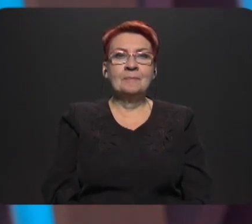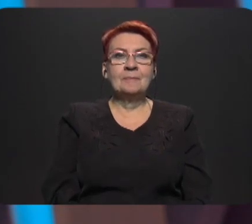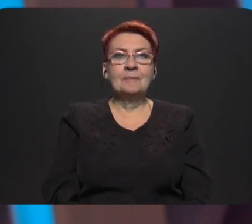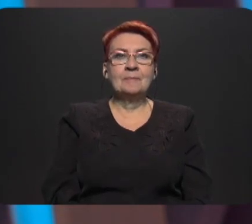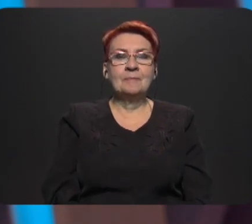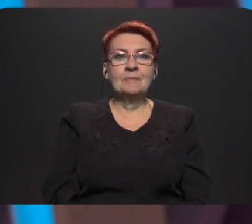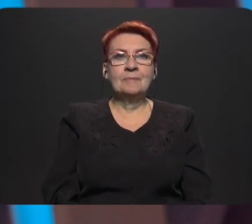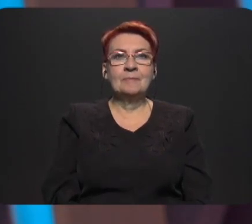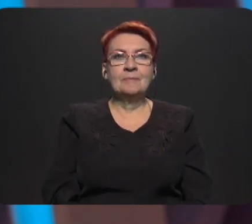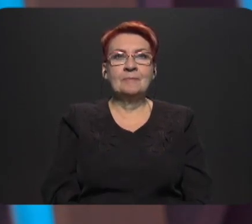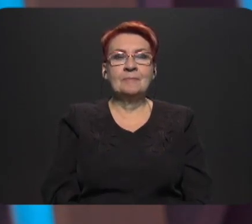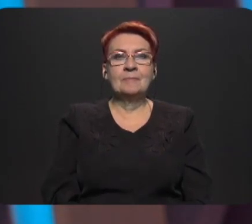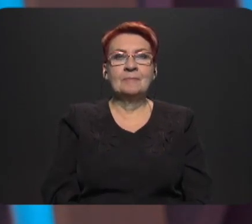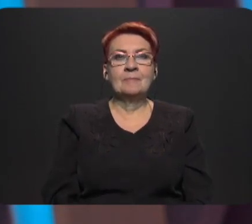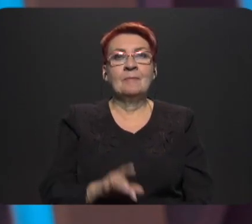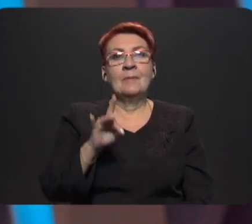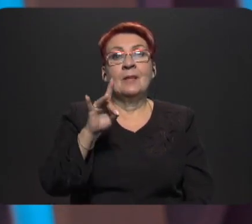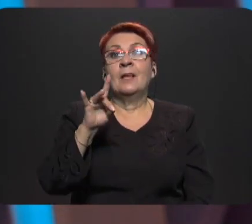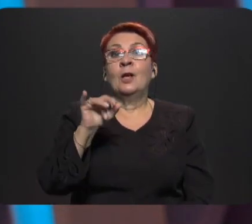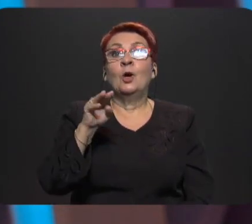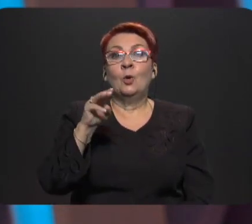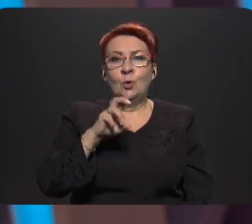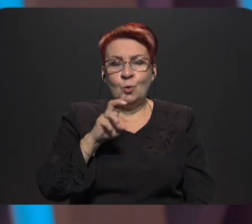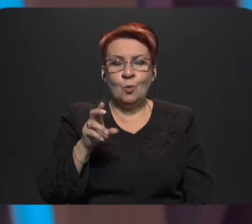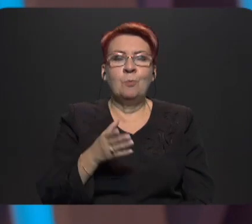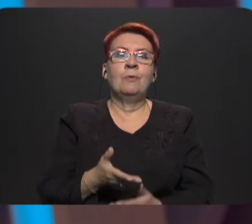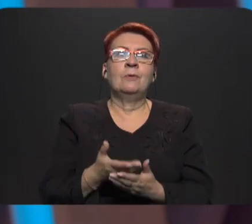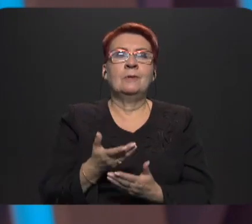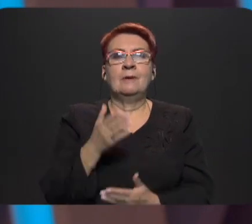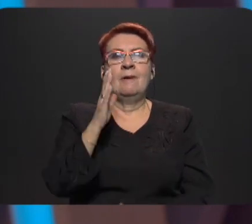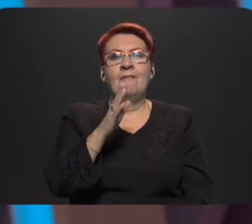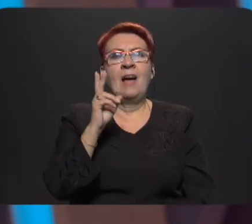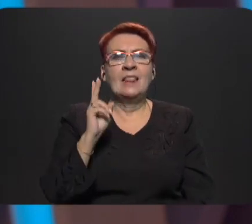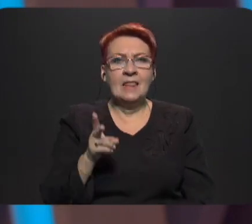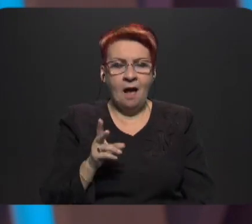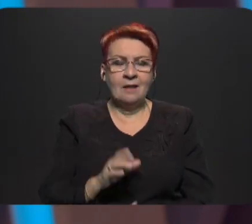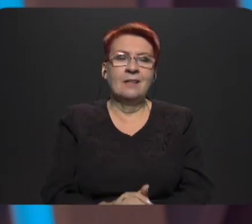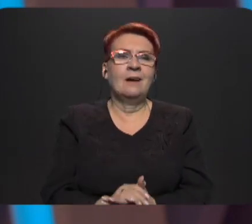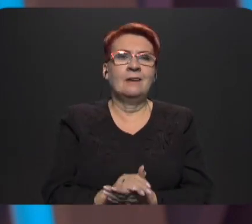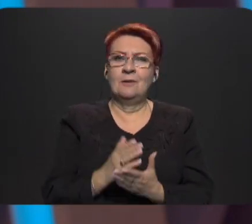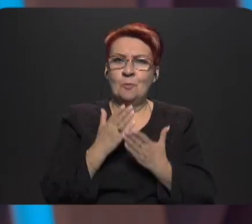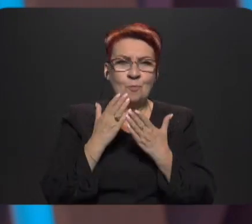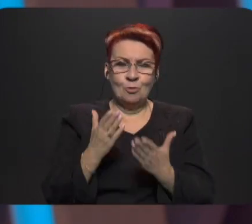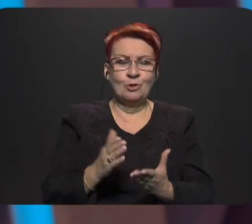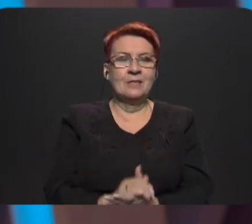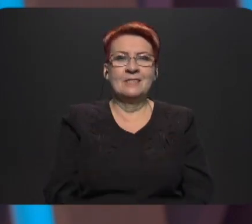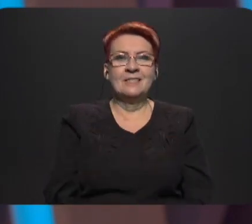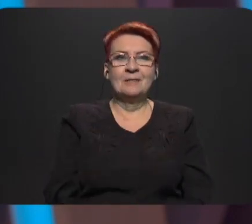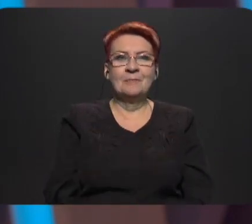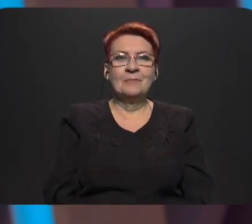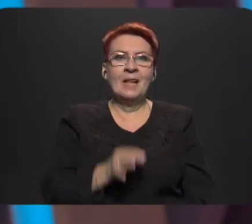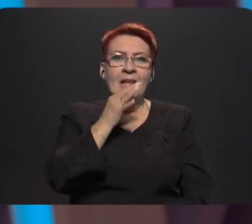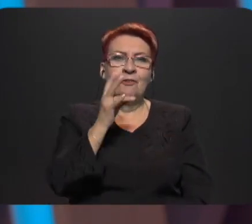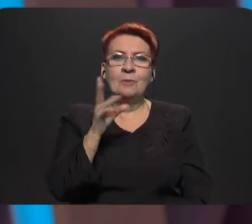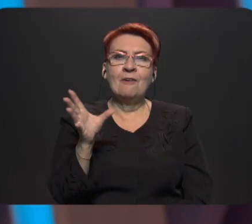платформах. В Рутубе, Одноклассниках и ВКонтакте. Туда тоже заходите, пишите ваши вопросы. Мы с батюшкой все видим, все читаем и обязательно ответим на